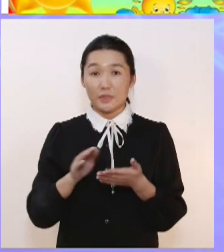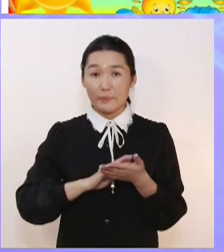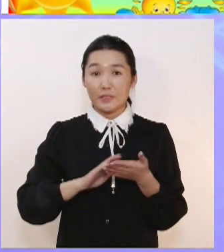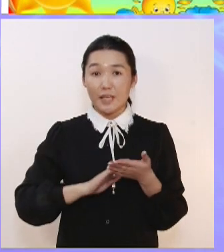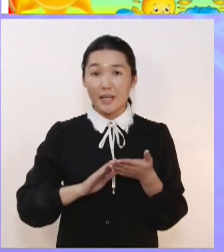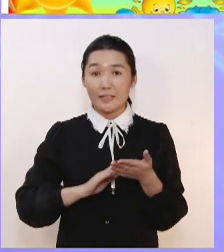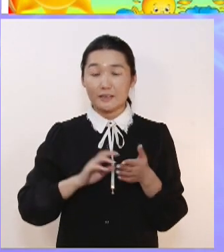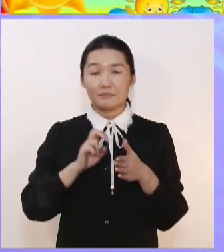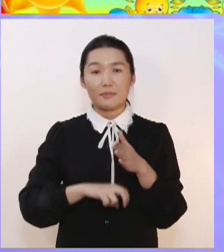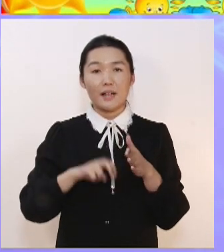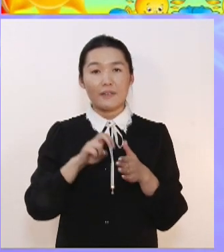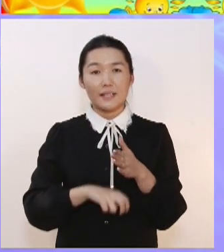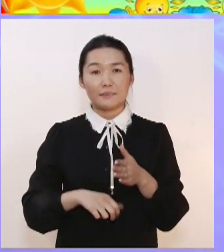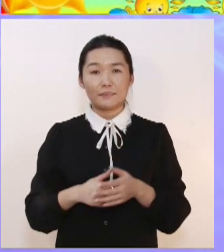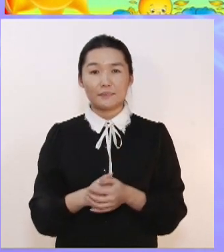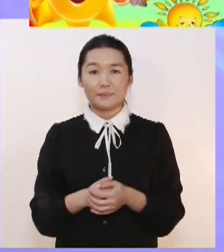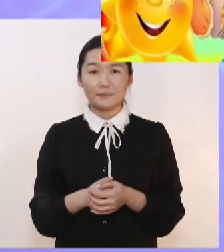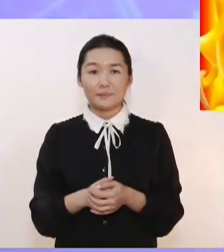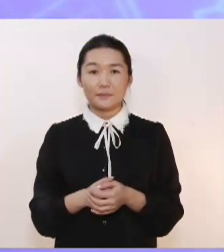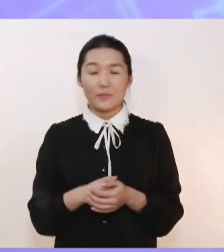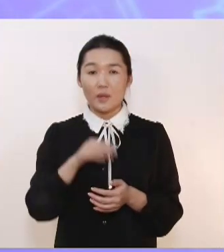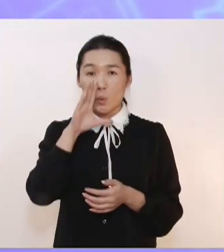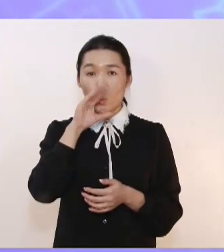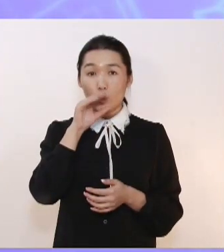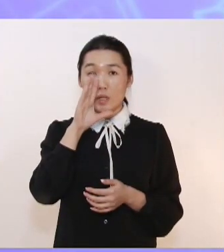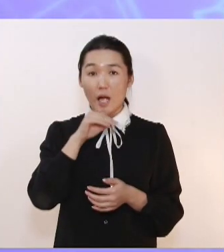Записали? Проверим. Утка,